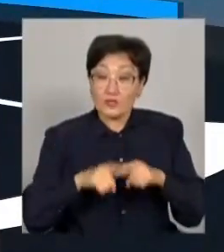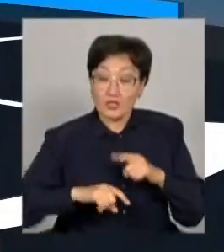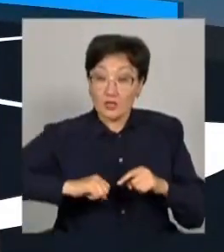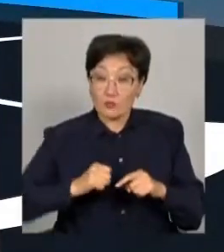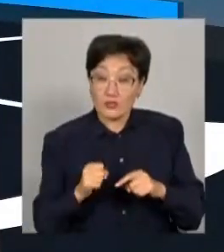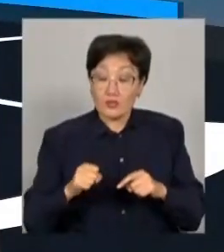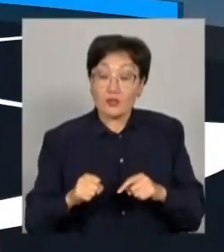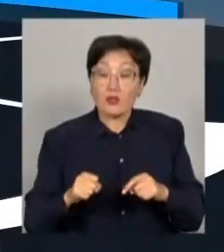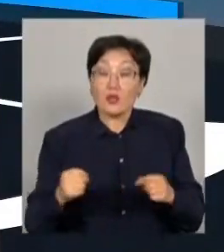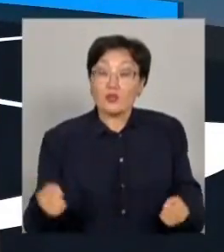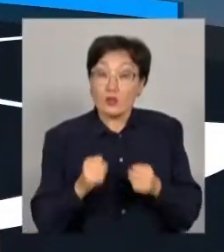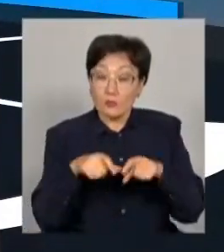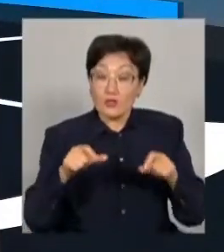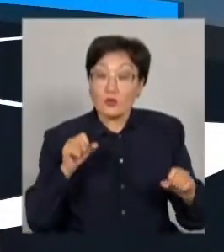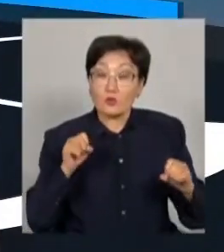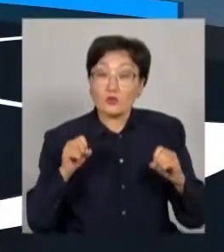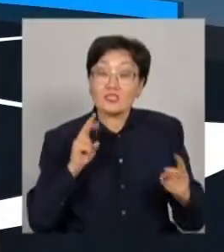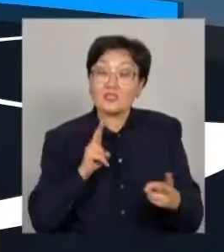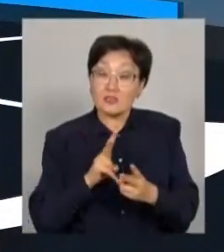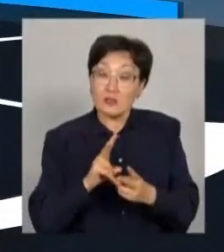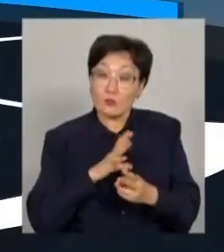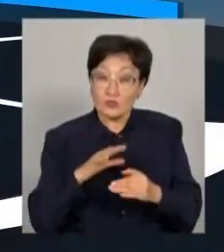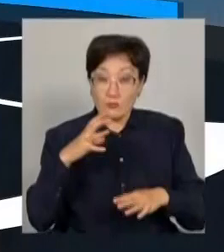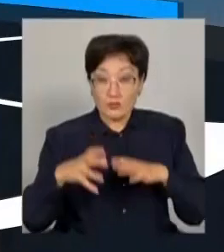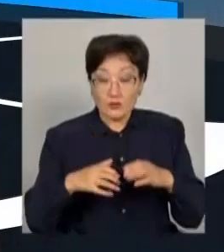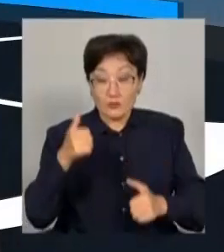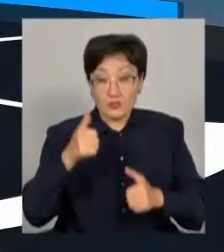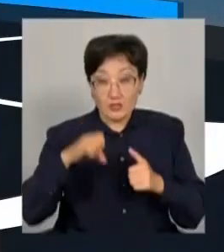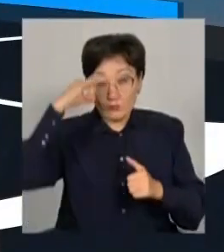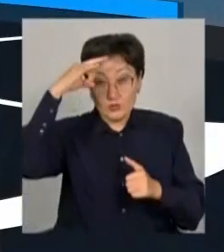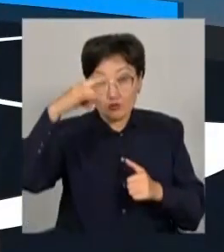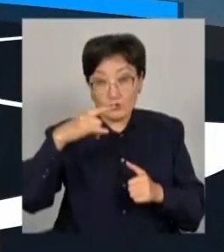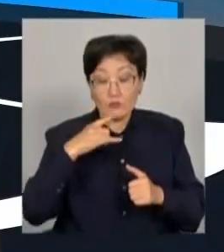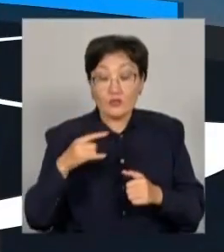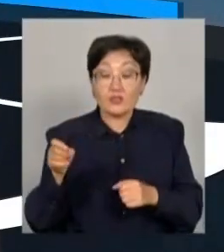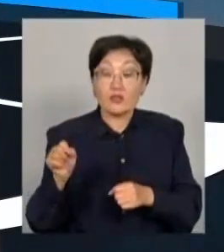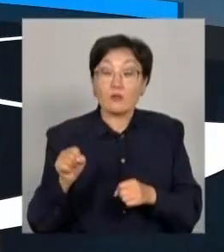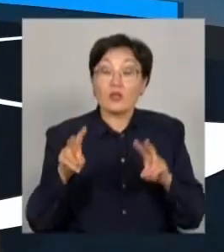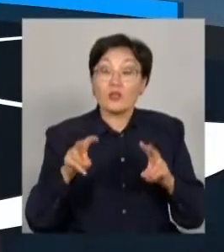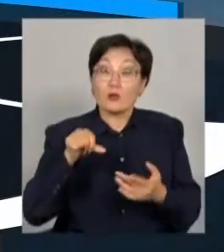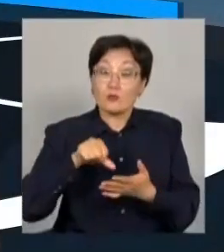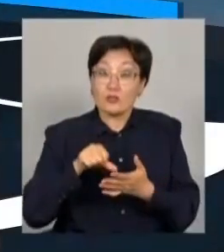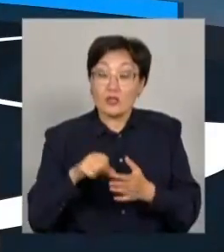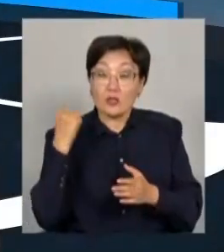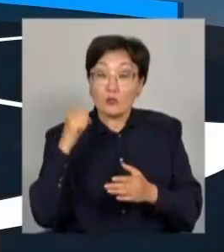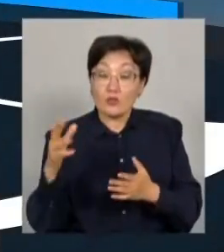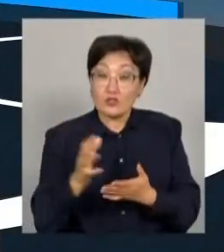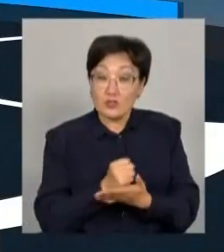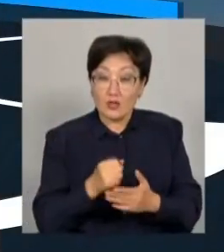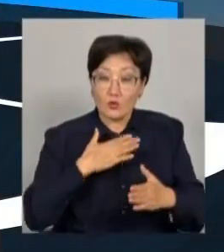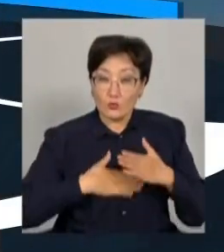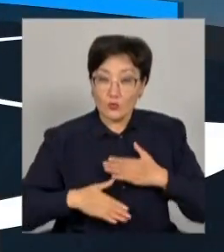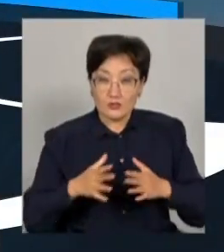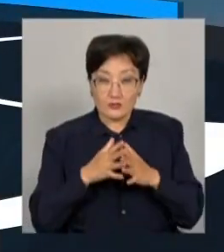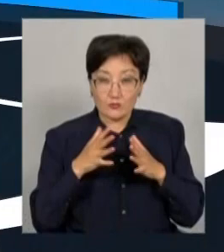дос жаран мен жанкүйерлер қошемет көрсетіп қарсы алды. Әлемдік аренада Қазақстанның көк туын желбіретіп жүлделі боп қайтқандардың